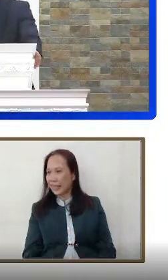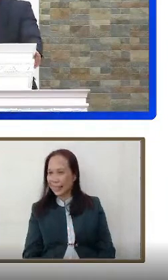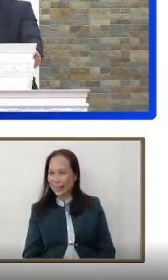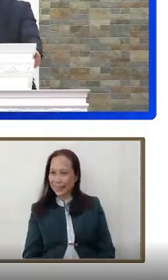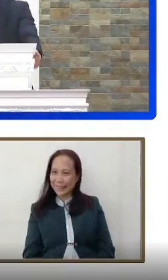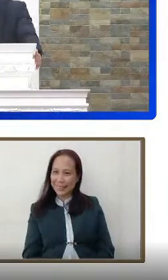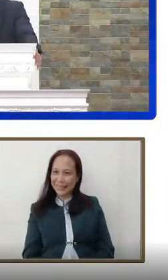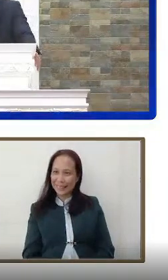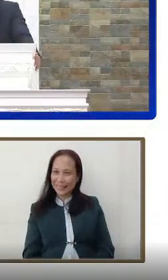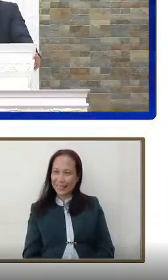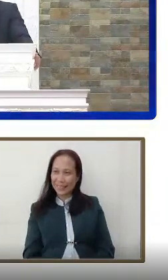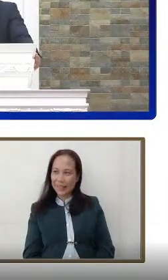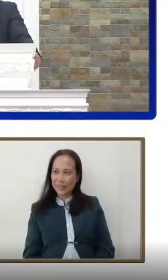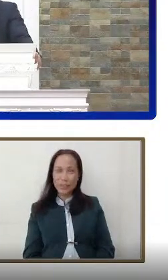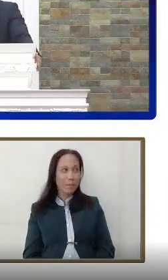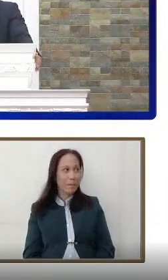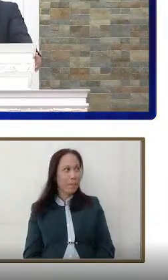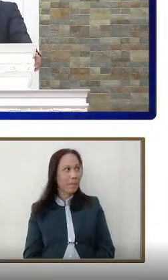Alright. Anyways,